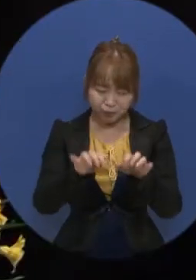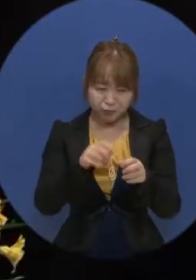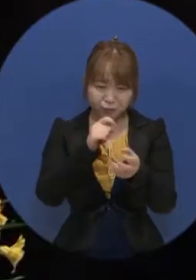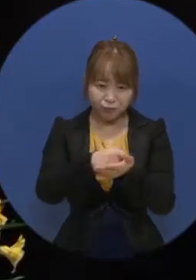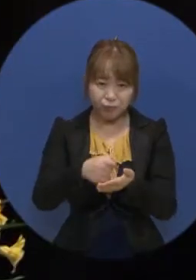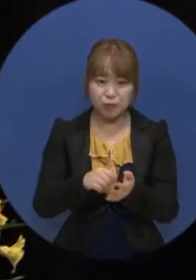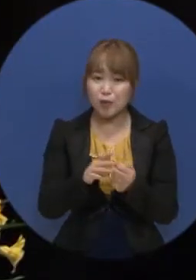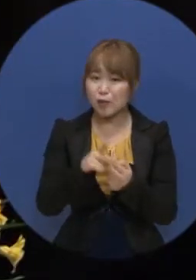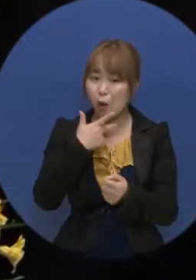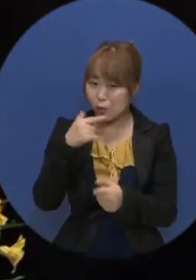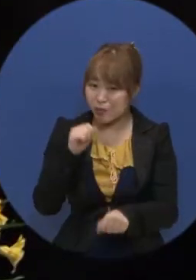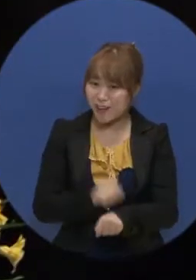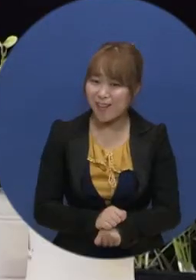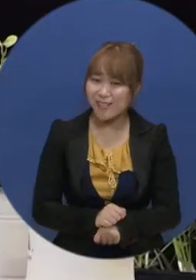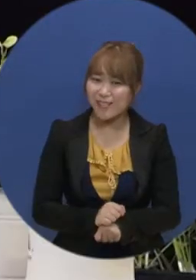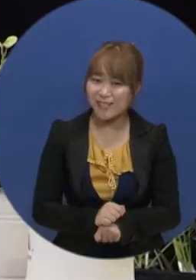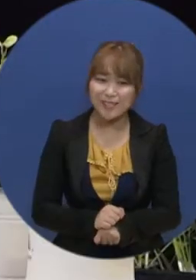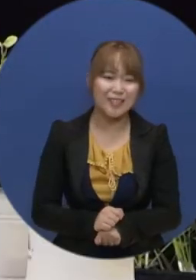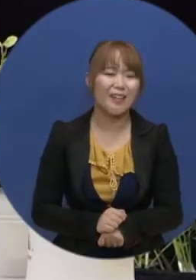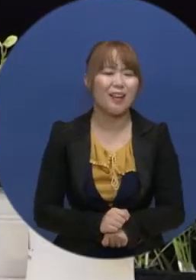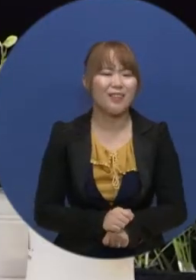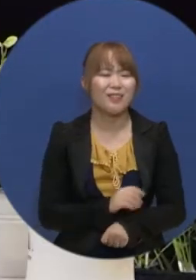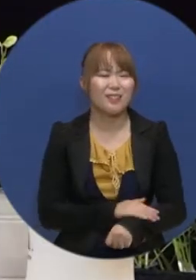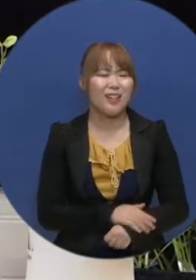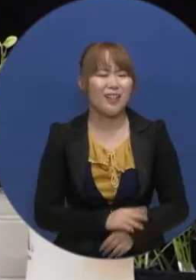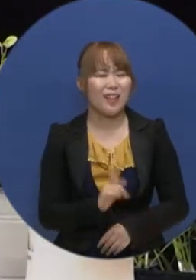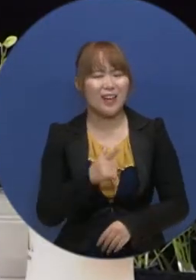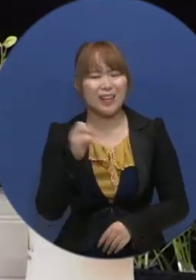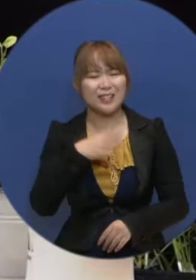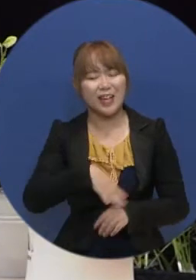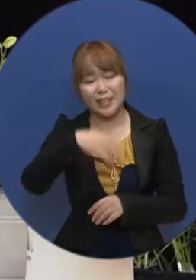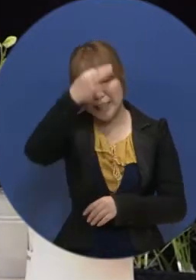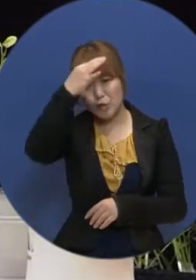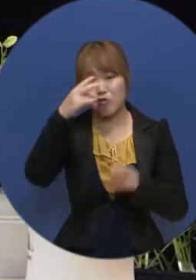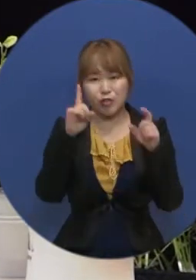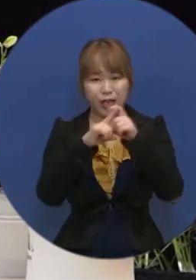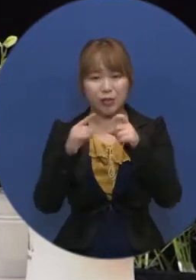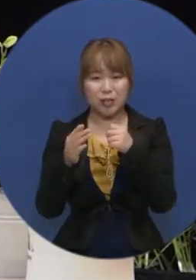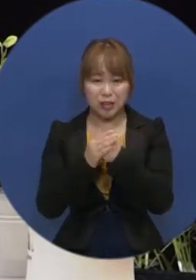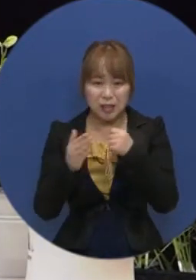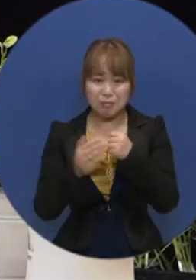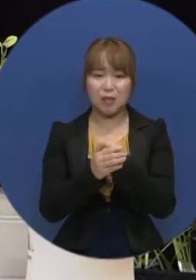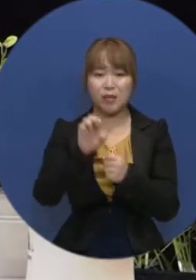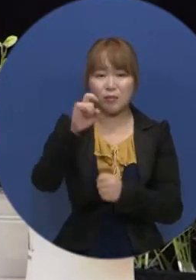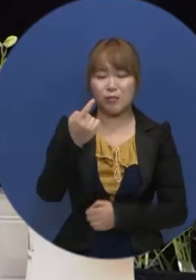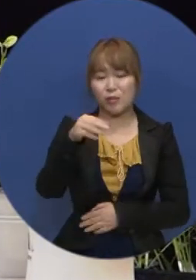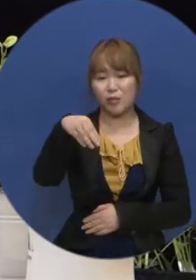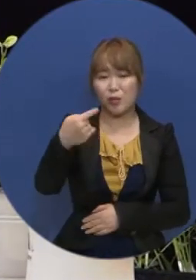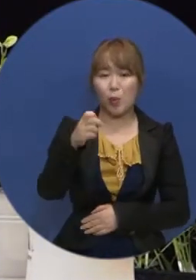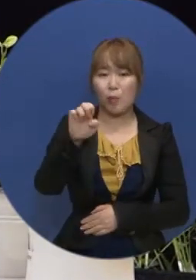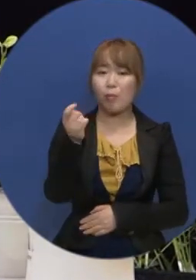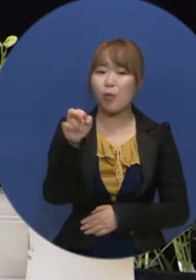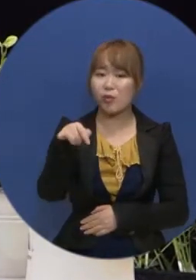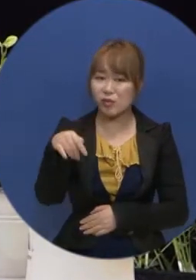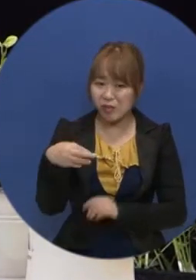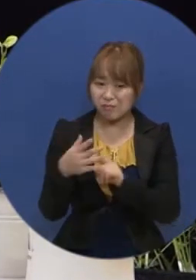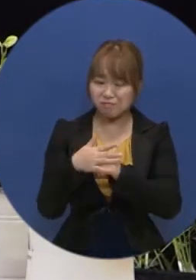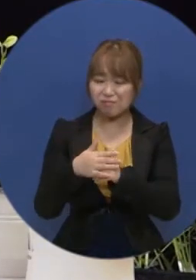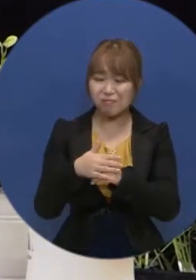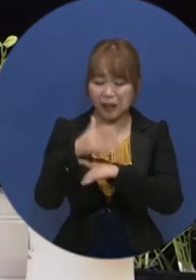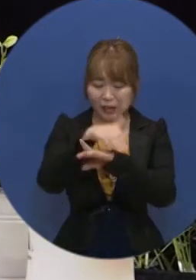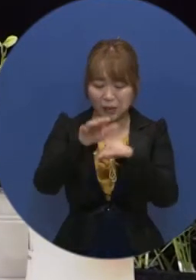그럼 영어도 되게 잘하시는 거네요. 잘한다기보다도 뭐 기술 영어니까 그 프로포설 그 맺는 게 어려운 겁니다,